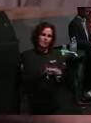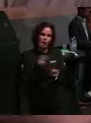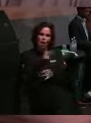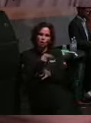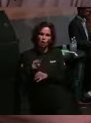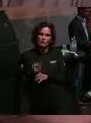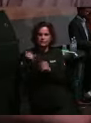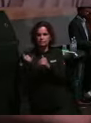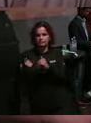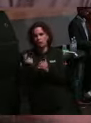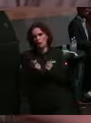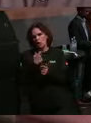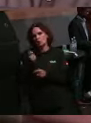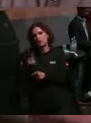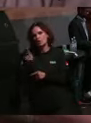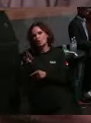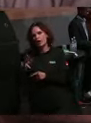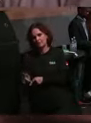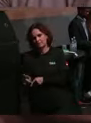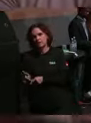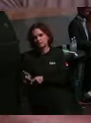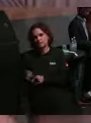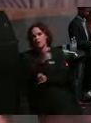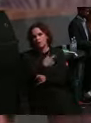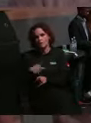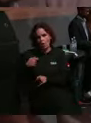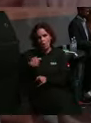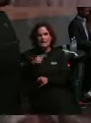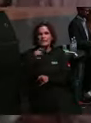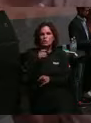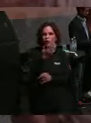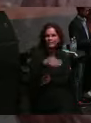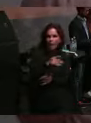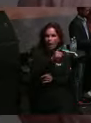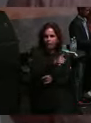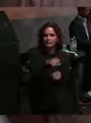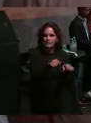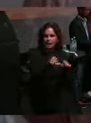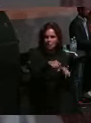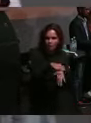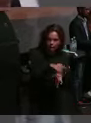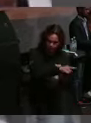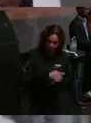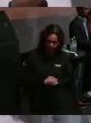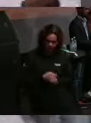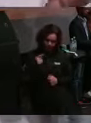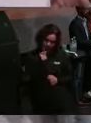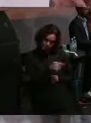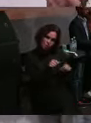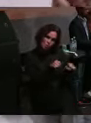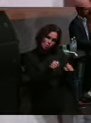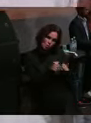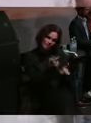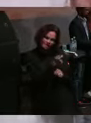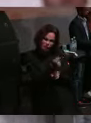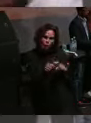yngste ordfører, han KrF-ordfører i Sokndal kommune, da, ikke Sogndal, men Sokndal i Rogaland. Og i den kommunen, det en av de få kommunene